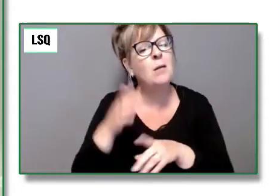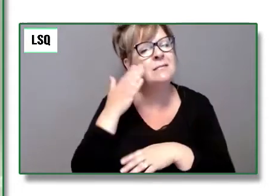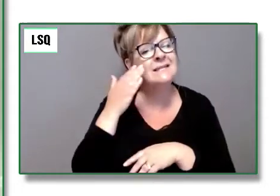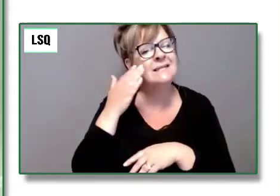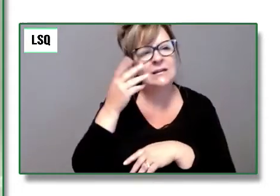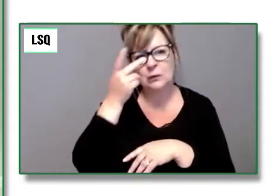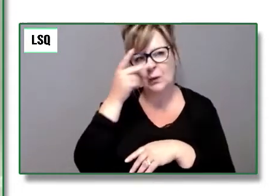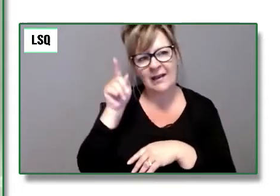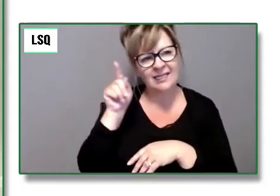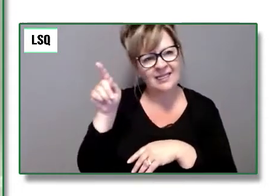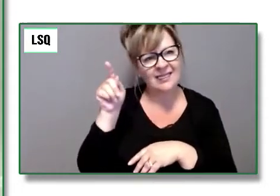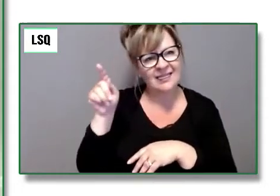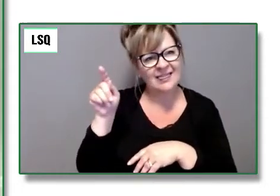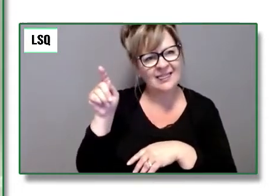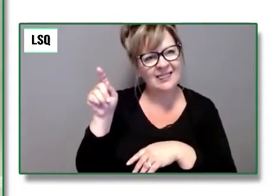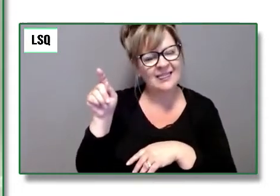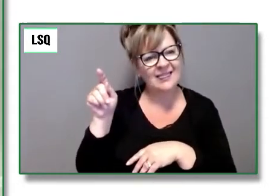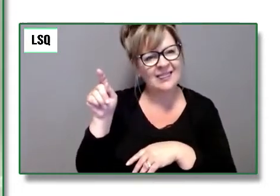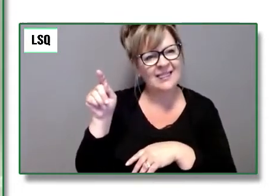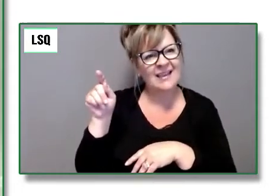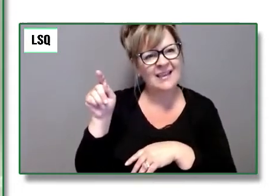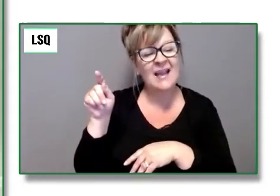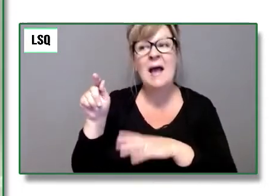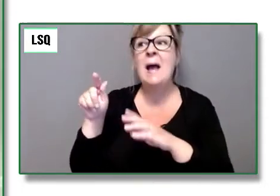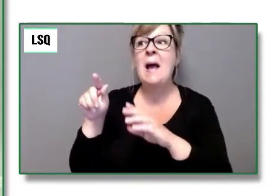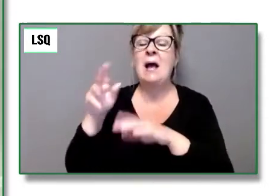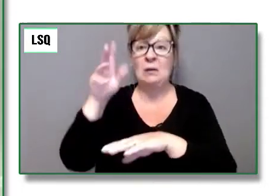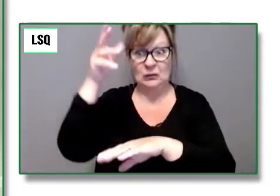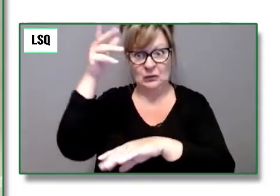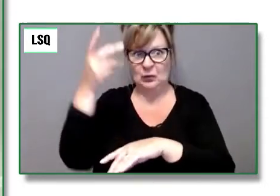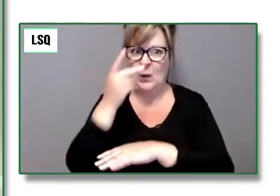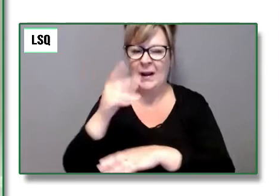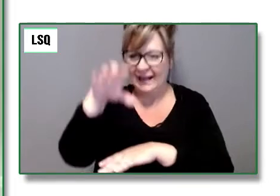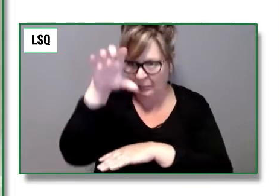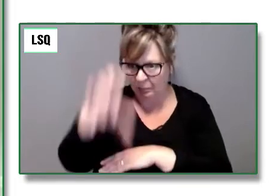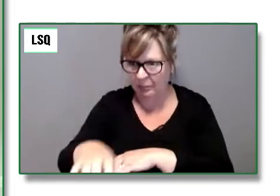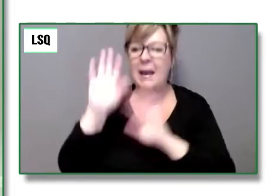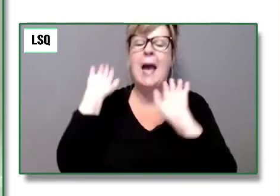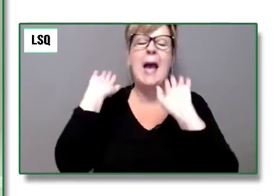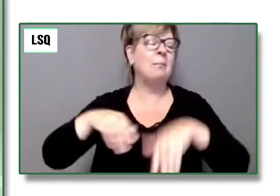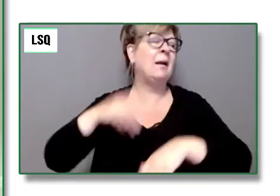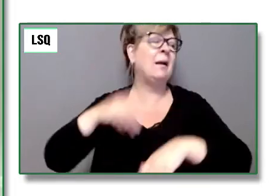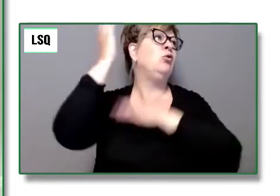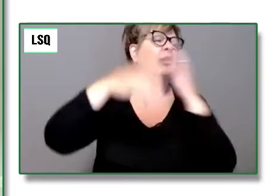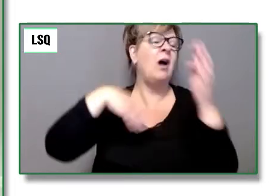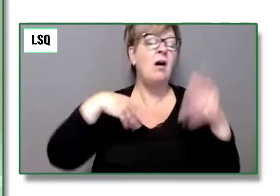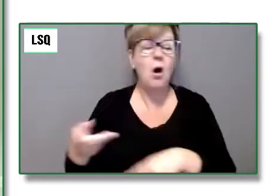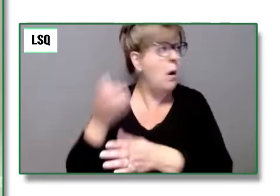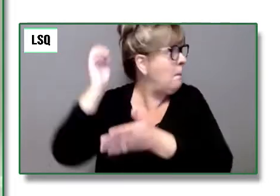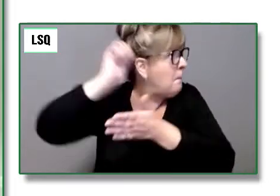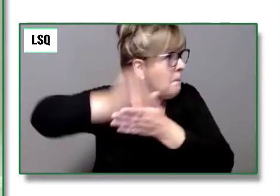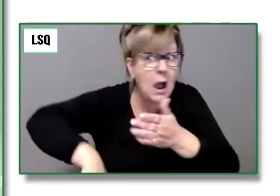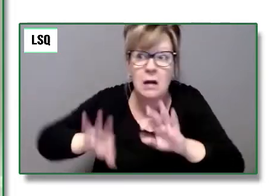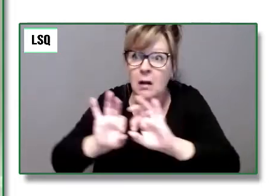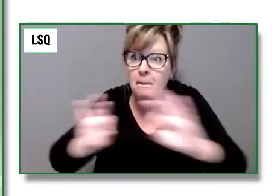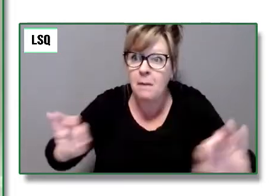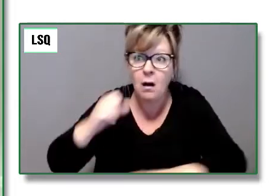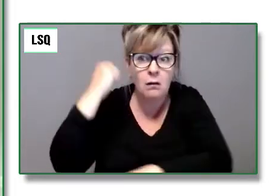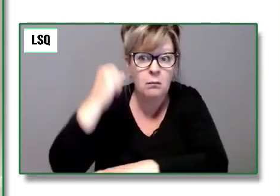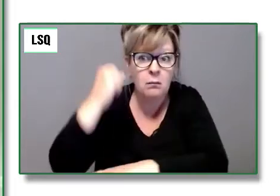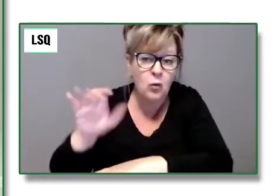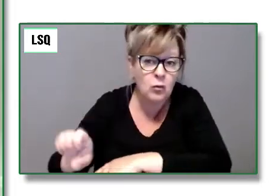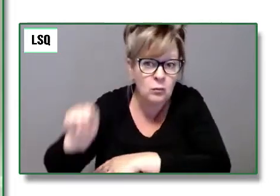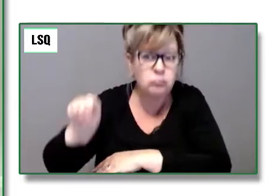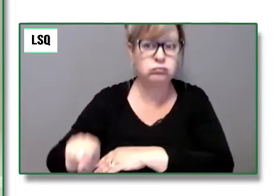d'appui. L'accessibilité, à mon avis, ce n'est pas le résultat final, le produit, ce que